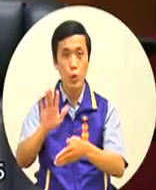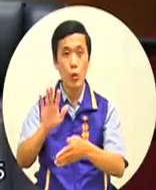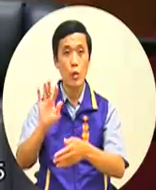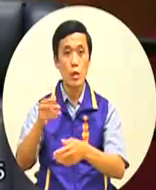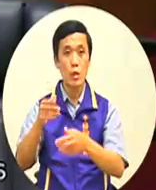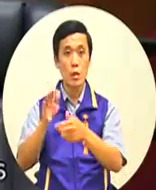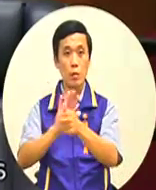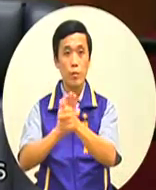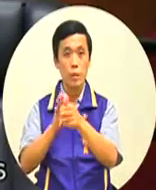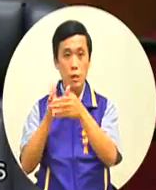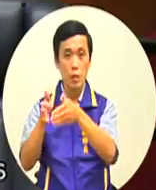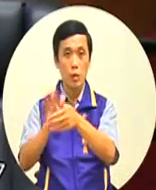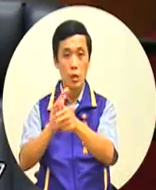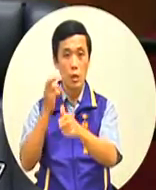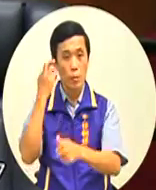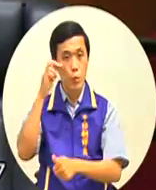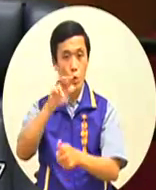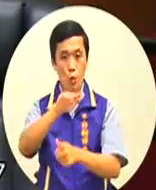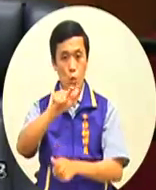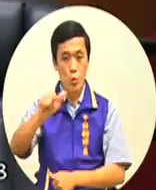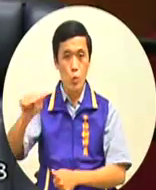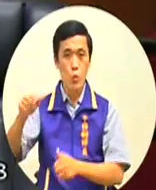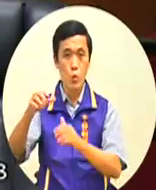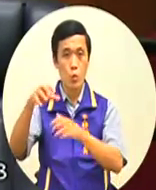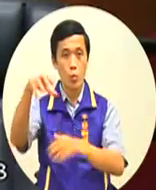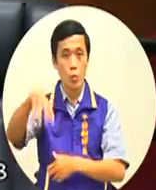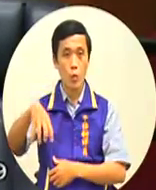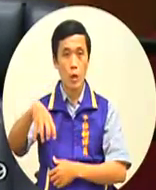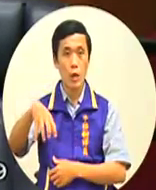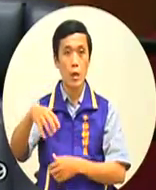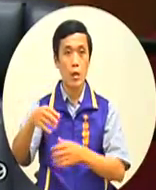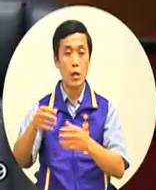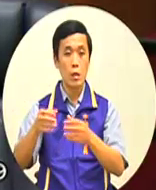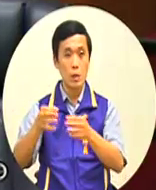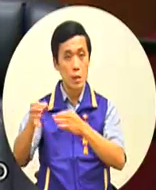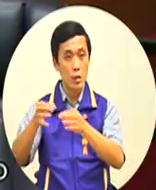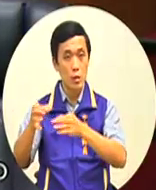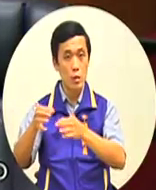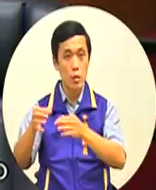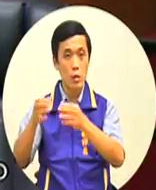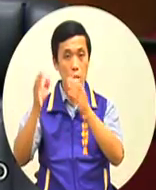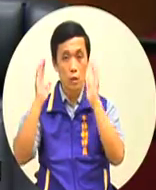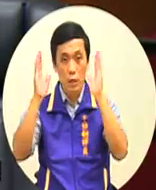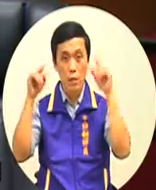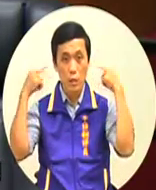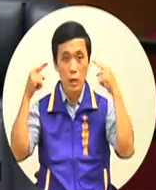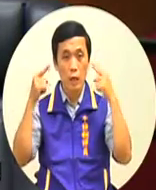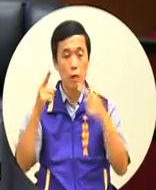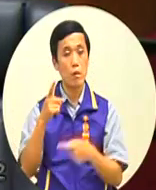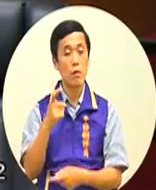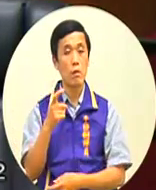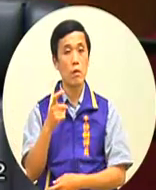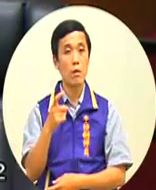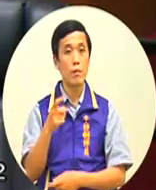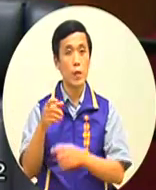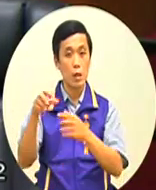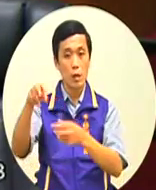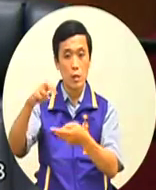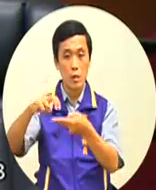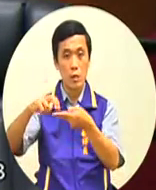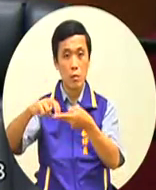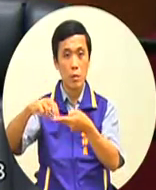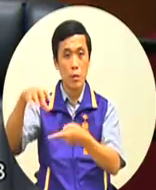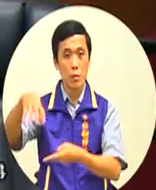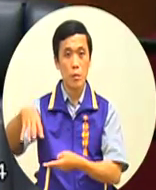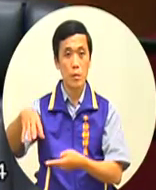物馆有正常运作的这个状况的这个地址哈，所以我在这边哦，想要请我